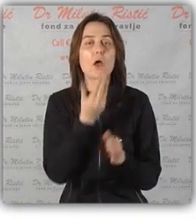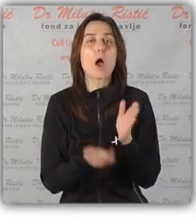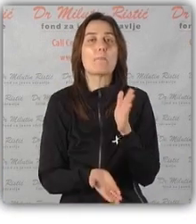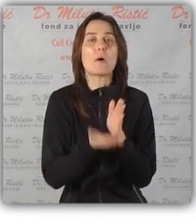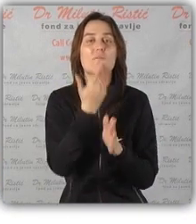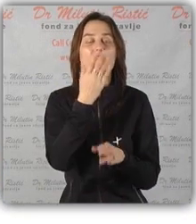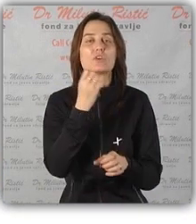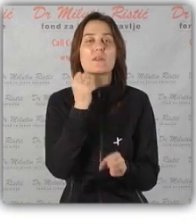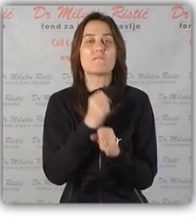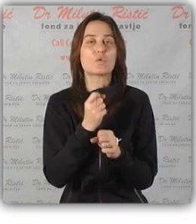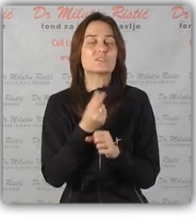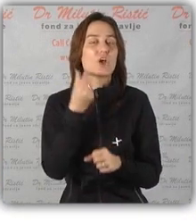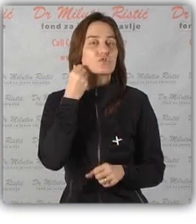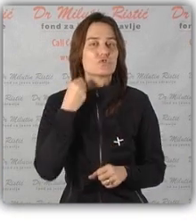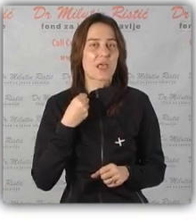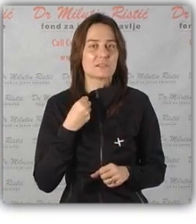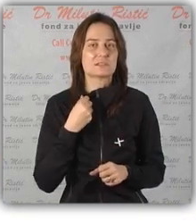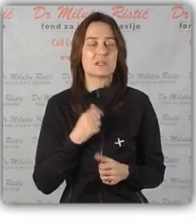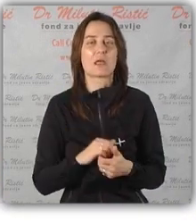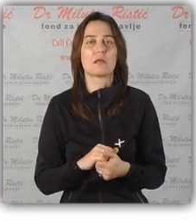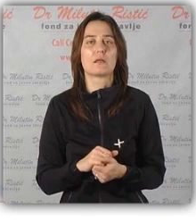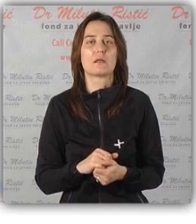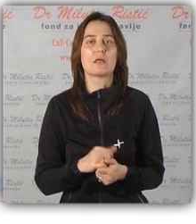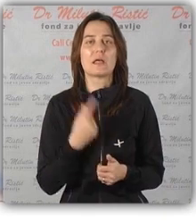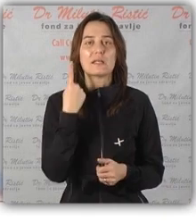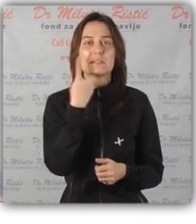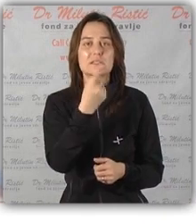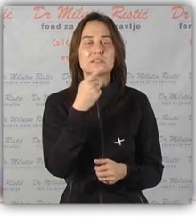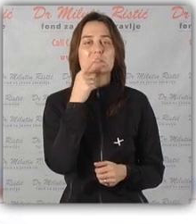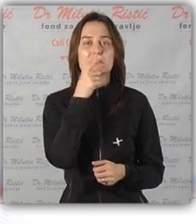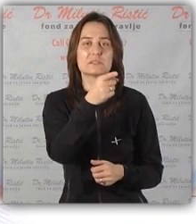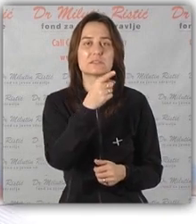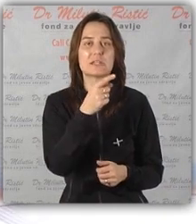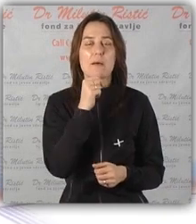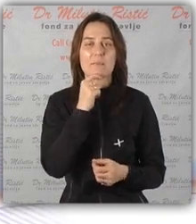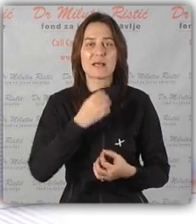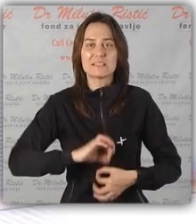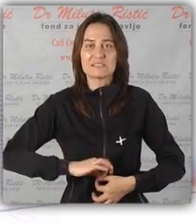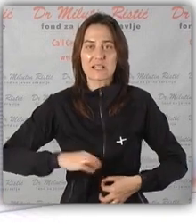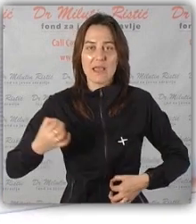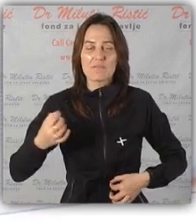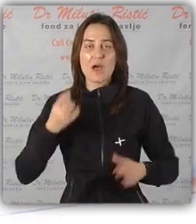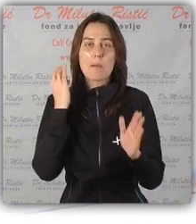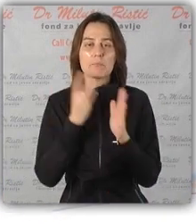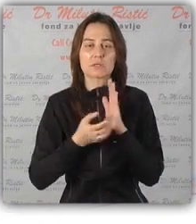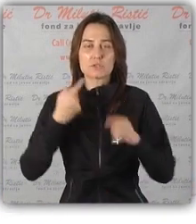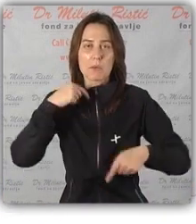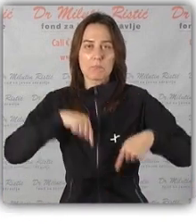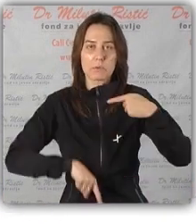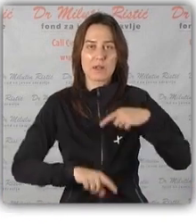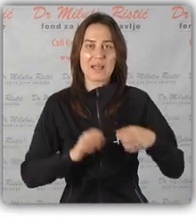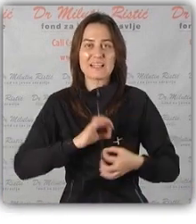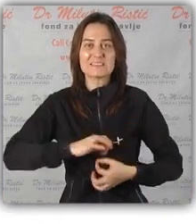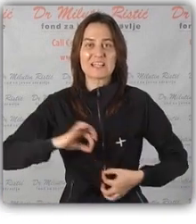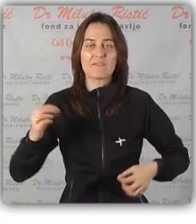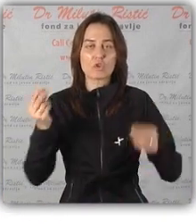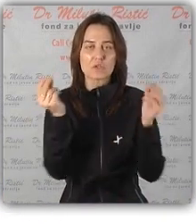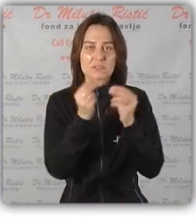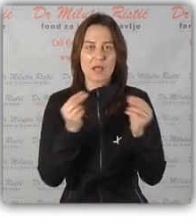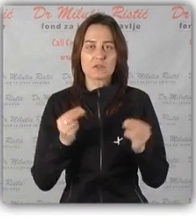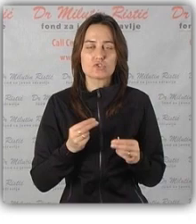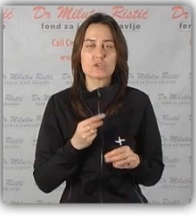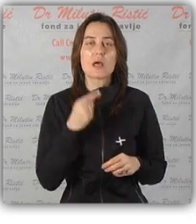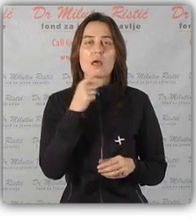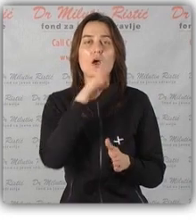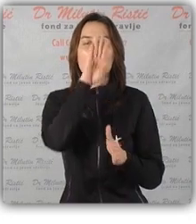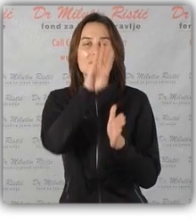pojačanog apetita kod pojačane funkcije žlezde. Utiče znači na sam motilitet creva, odnosno na brzinu protoka crevnog